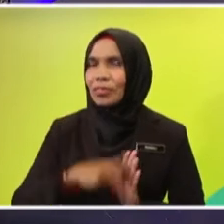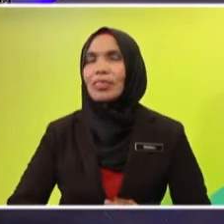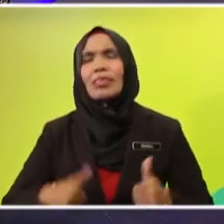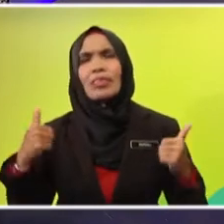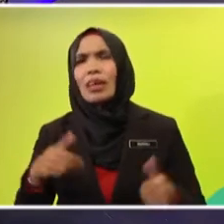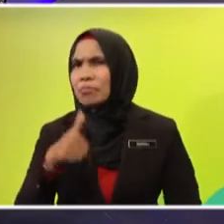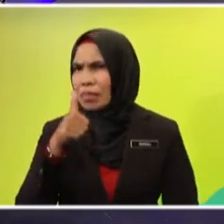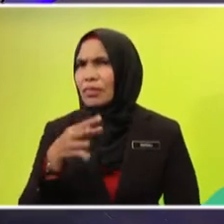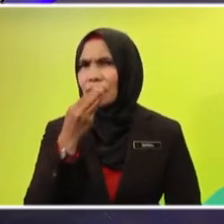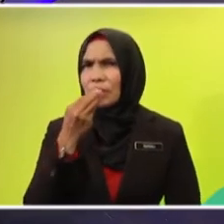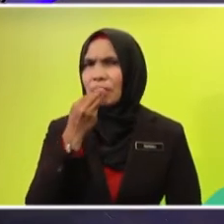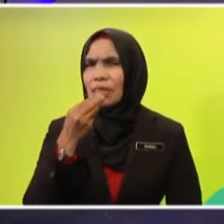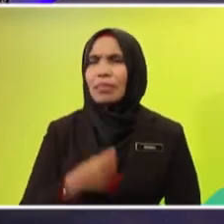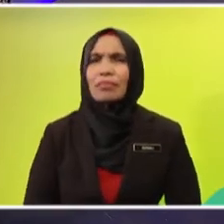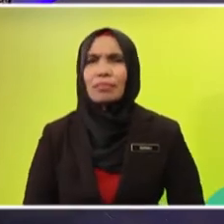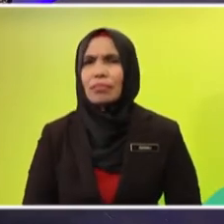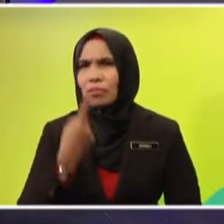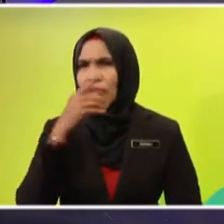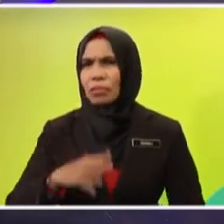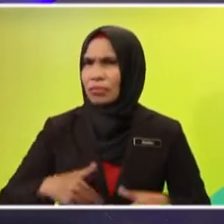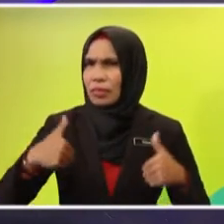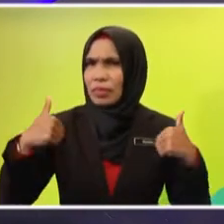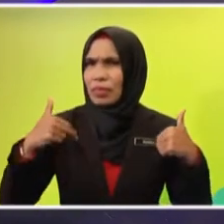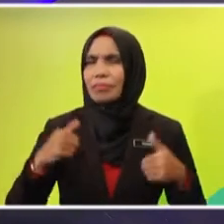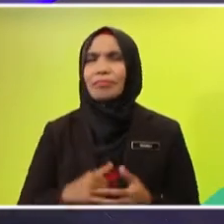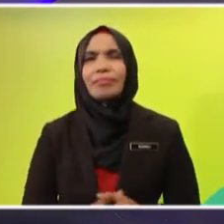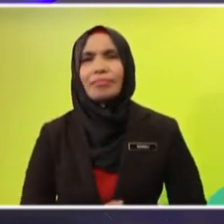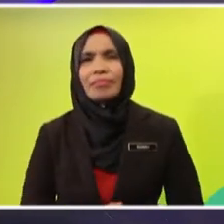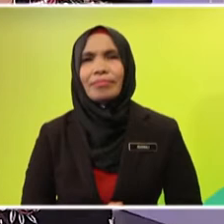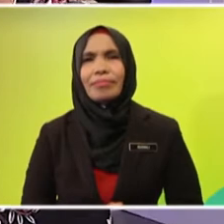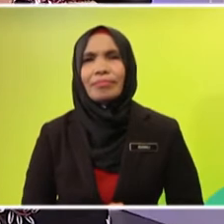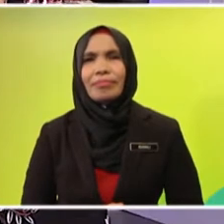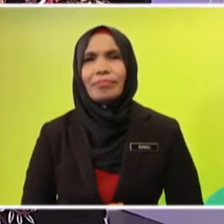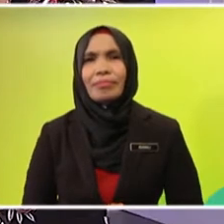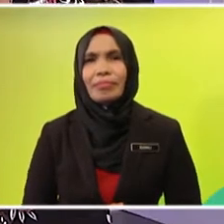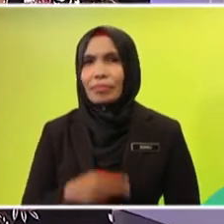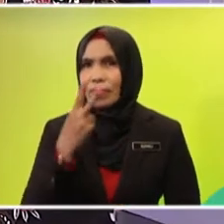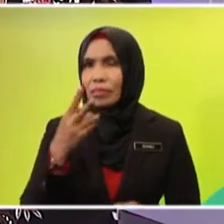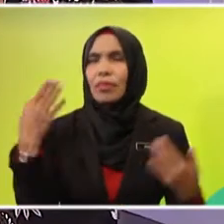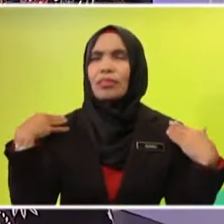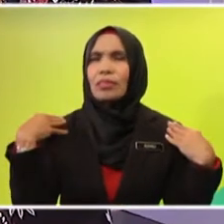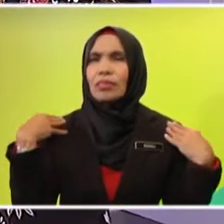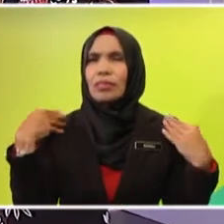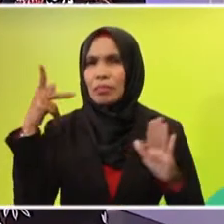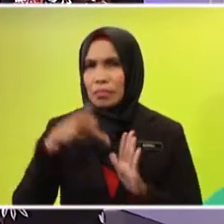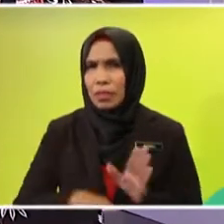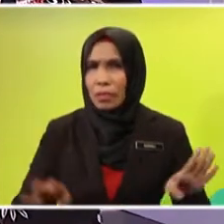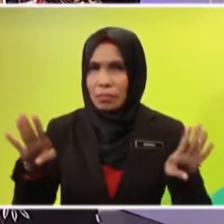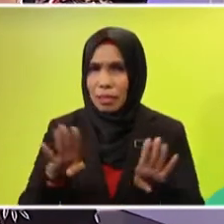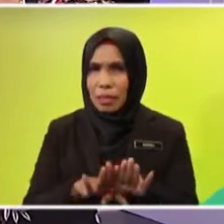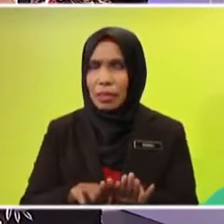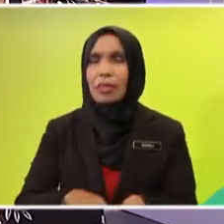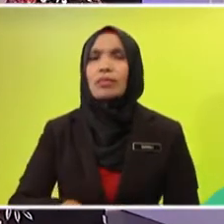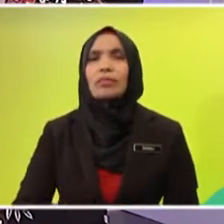bike baik untuk kesehatan kita baik oke ke sini Te Tengo ada pelbagai jenis buah-buahan dan ada